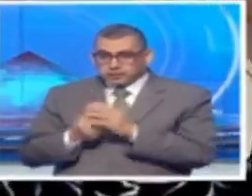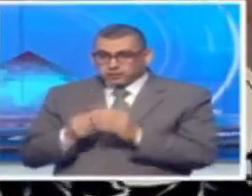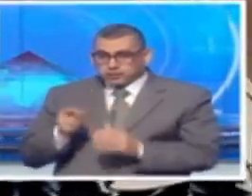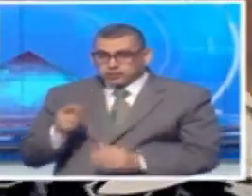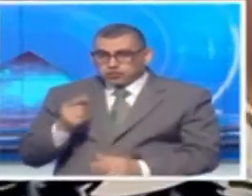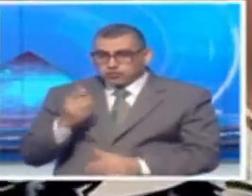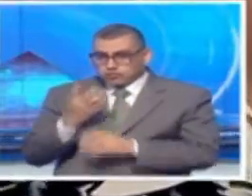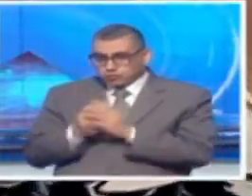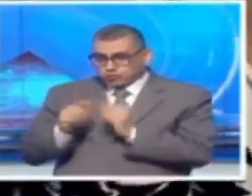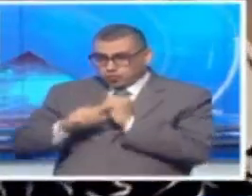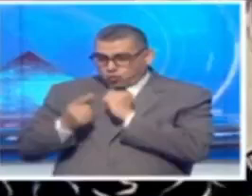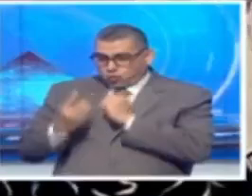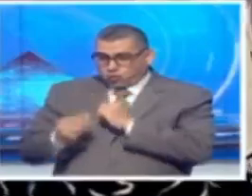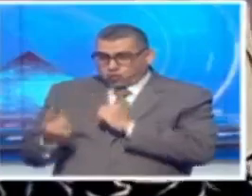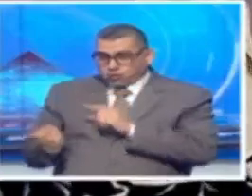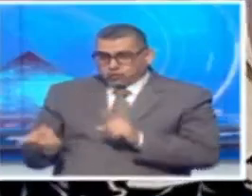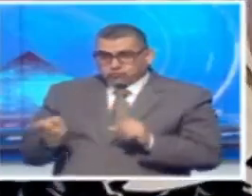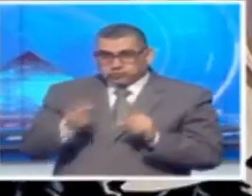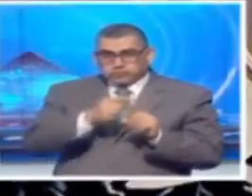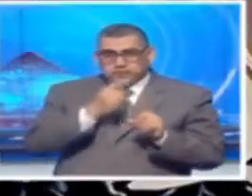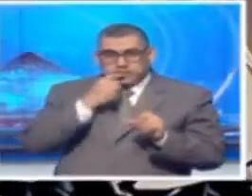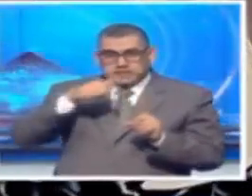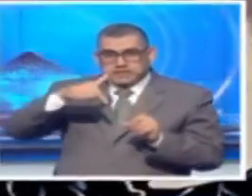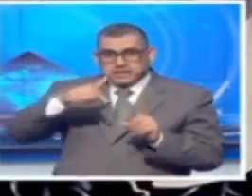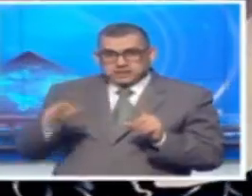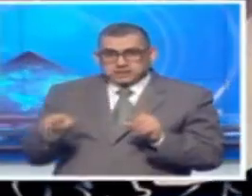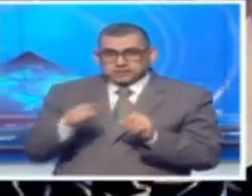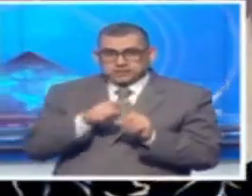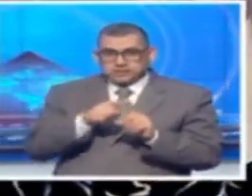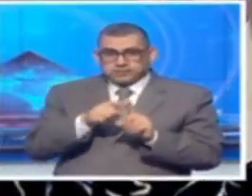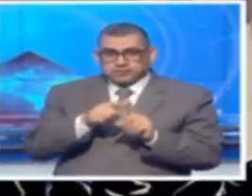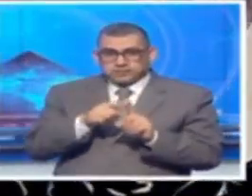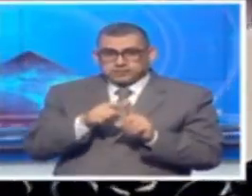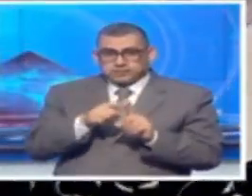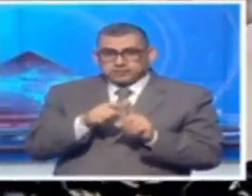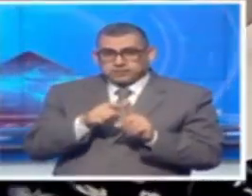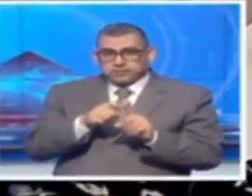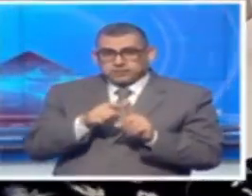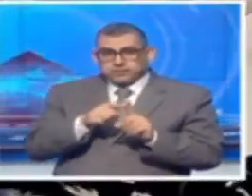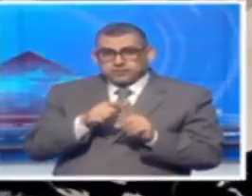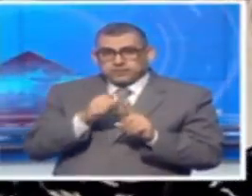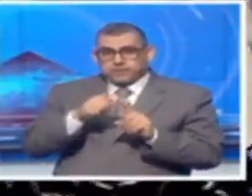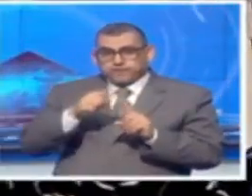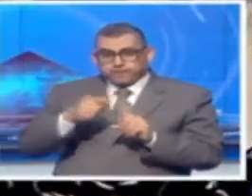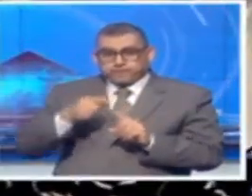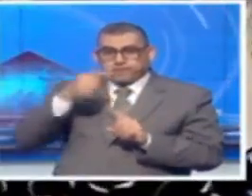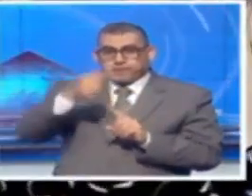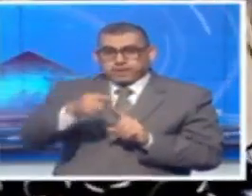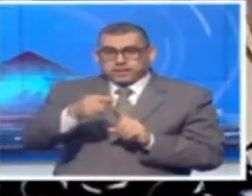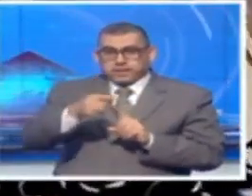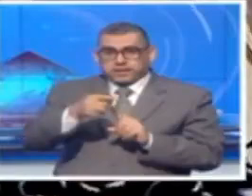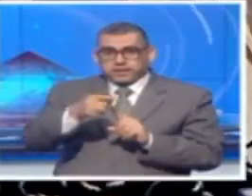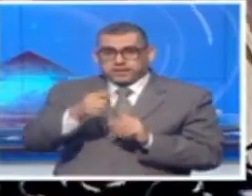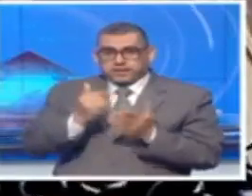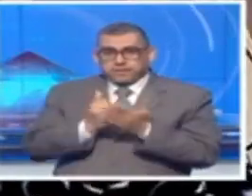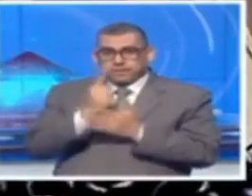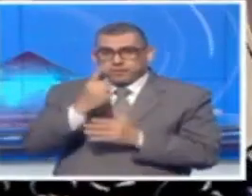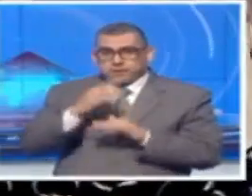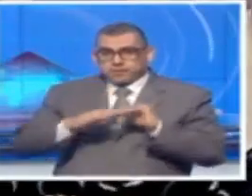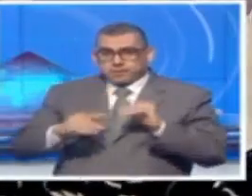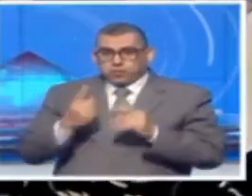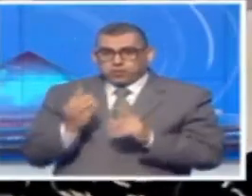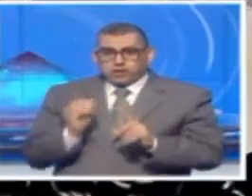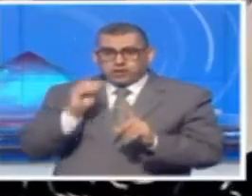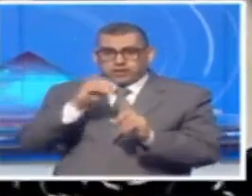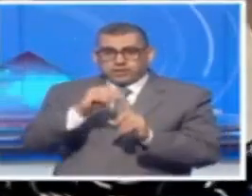من الولادة لغاية 6 سنوات، اللي هي بعديها بيدخلوا أولى ابتدائي